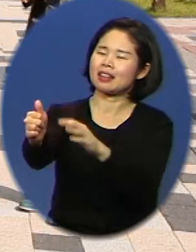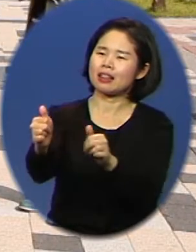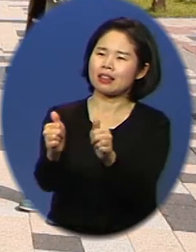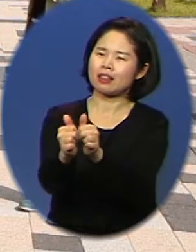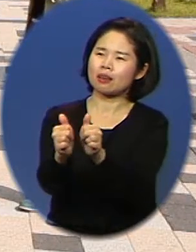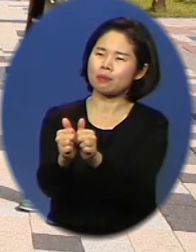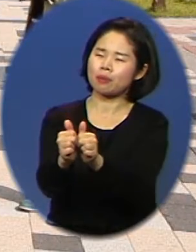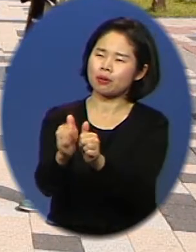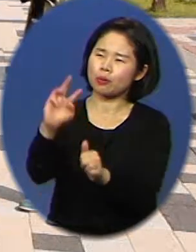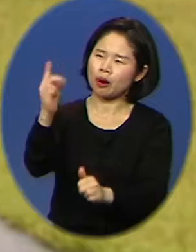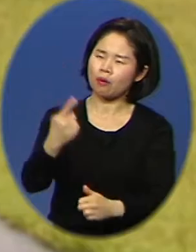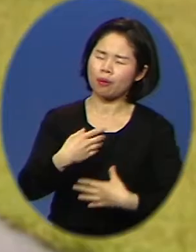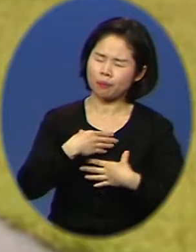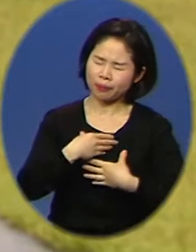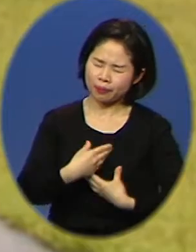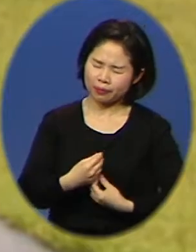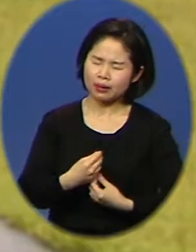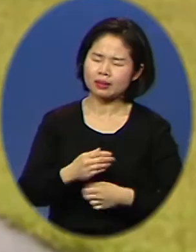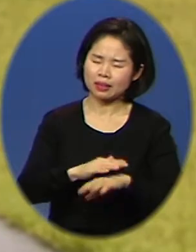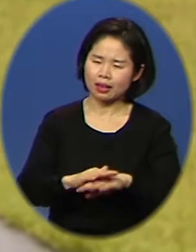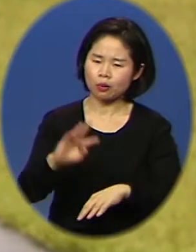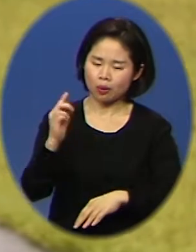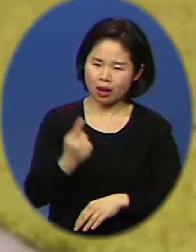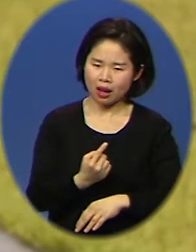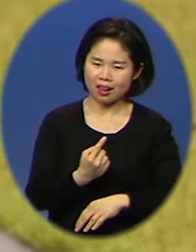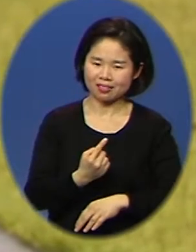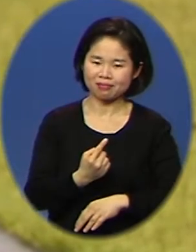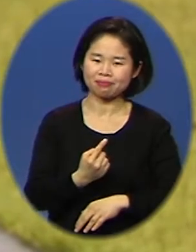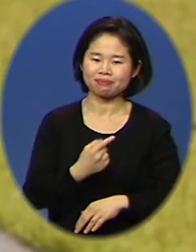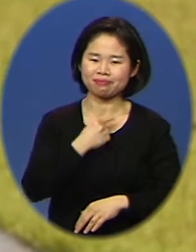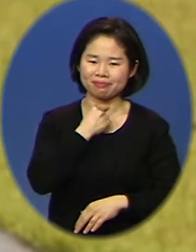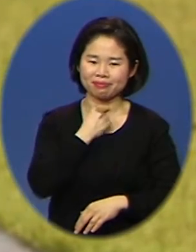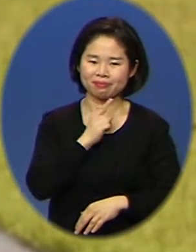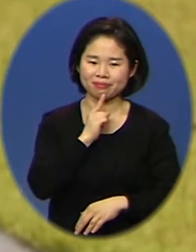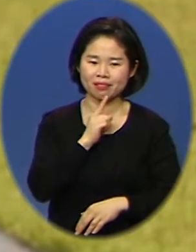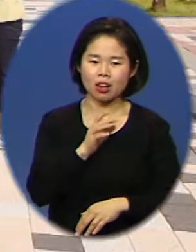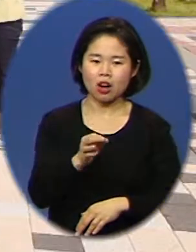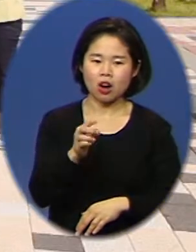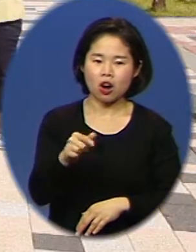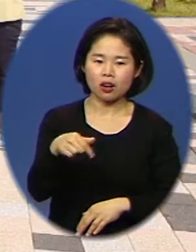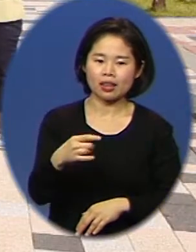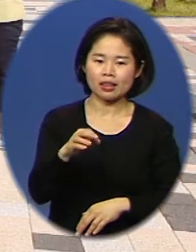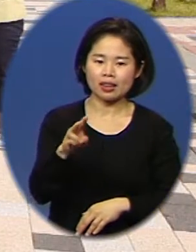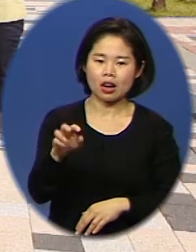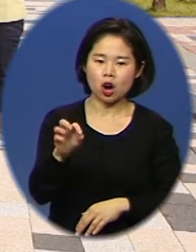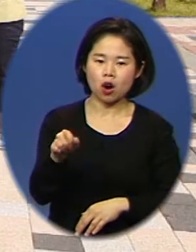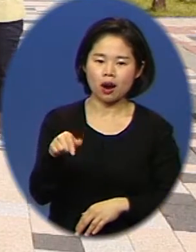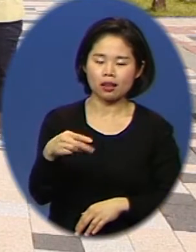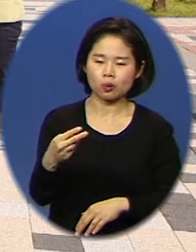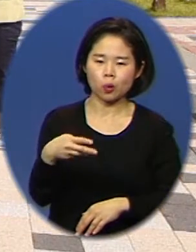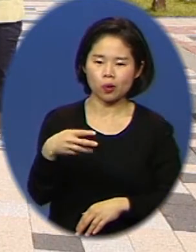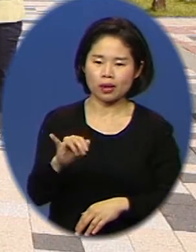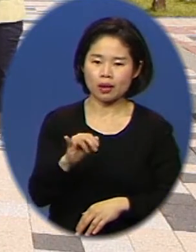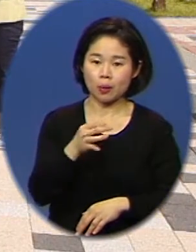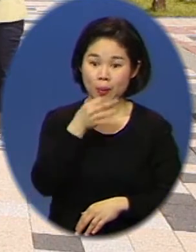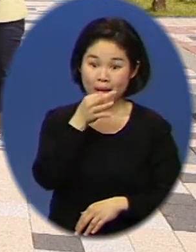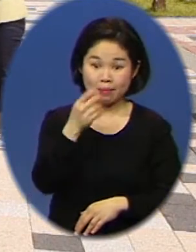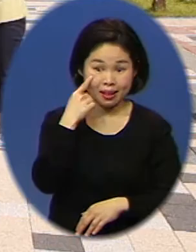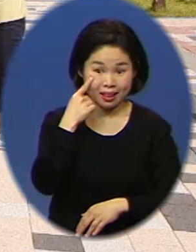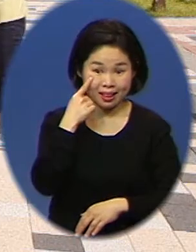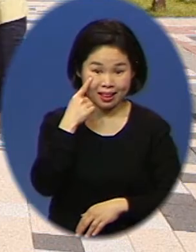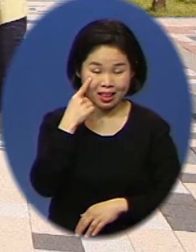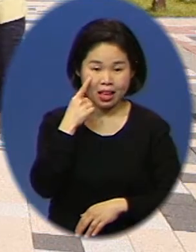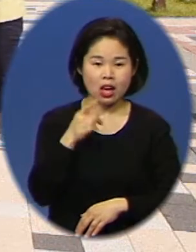바란다. 그런 뜻이에요. 자, 그럼 우리 어기야 어강돌이 한번 외치고 정읍 소리 공부하러 가볼까요? 네. 자,